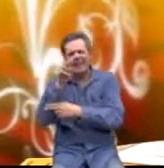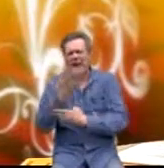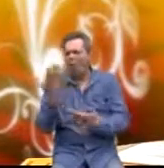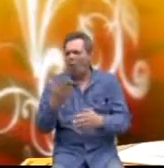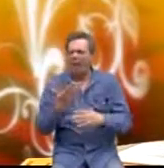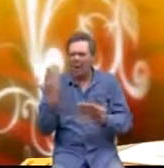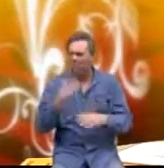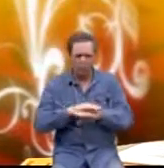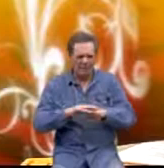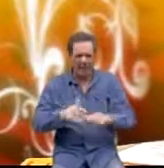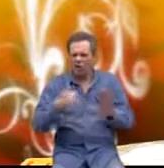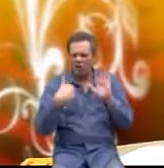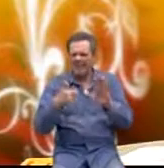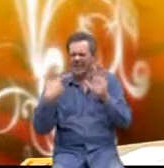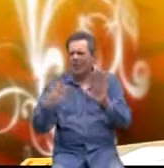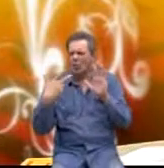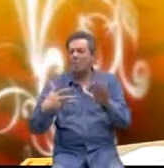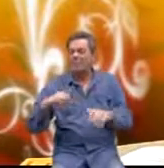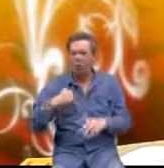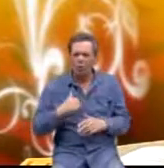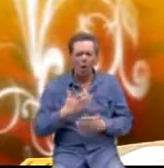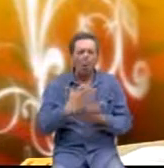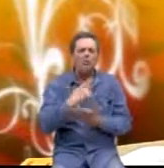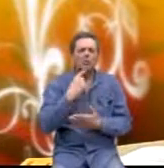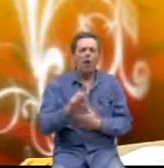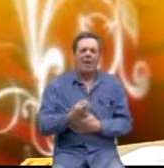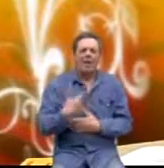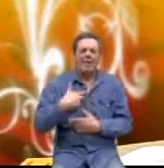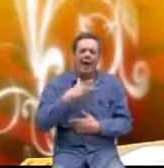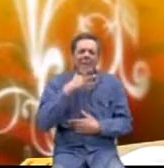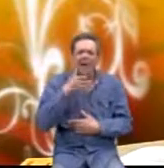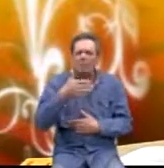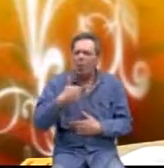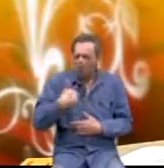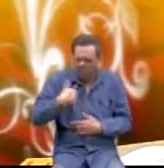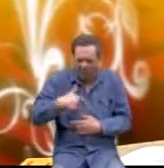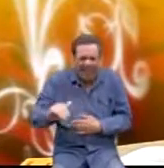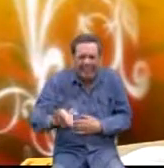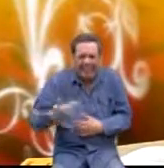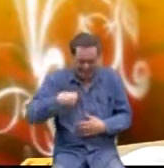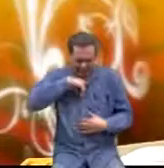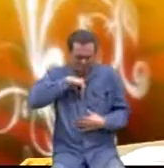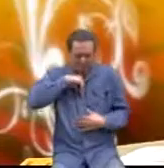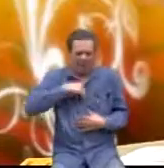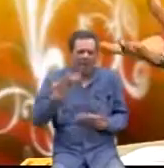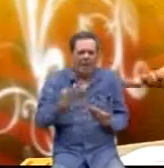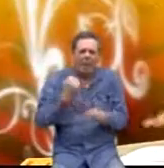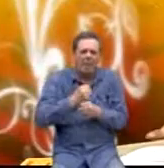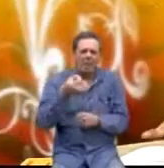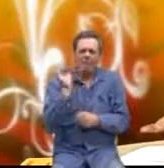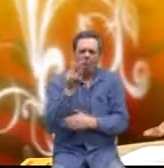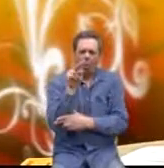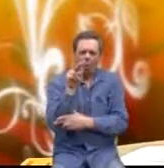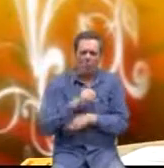navršili 60, 70, 80 godina uvijek su rekli tražim ono dijete u sebi da bi napravio dobru sliku.